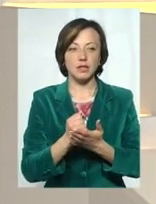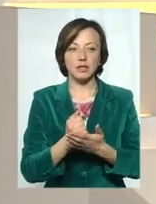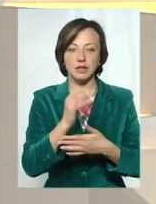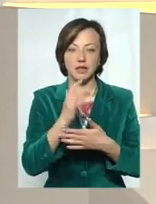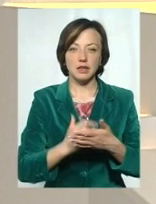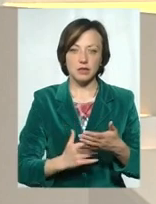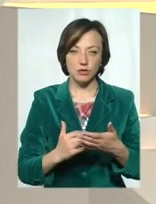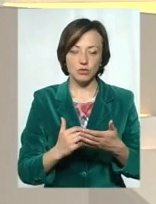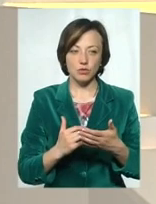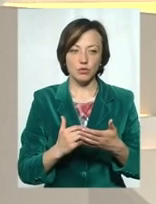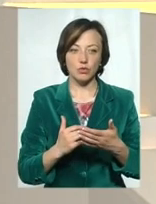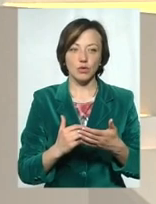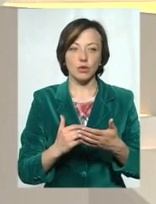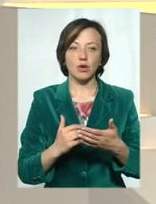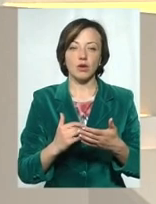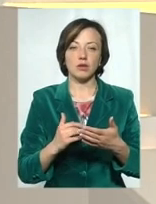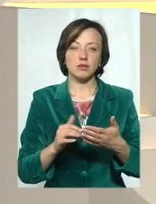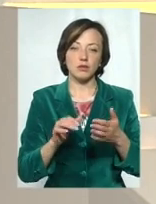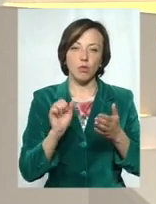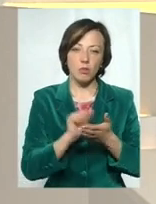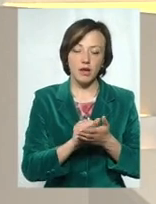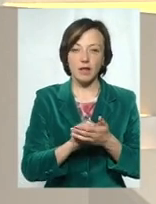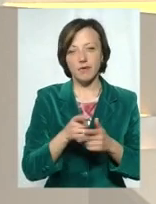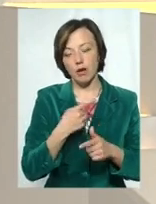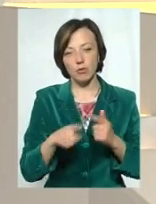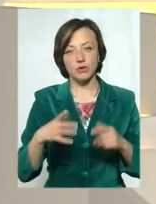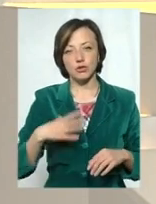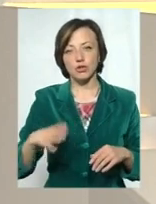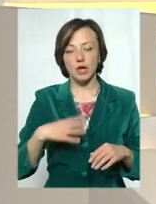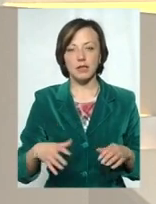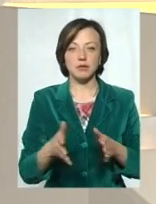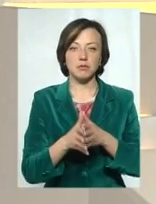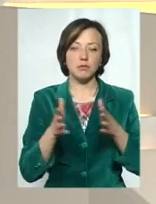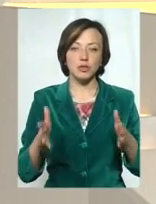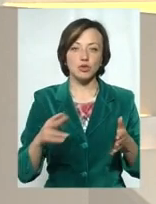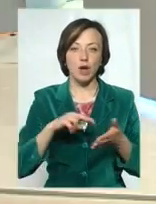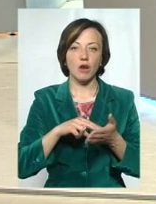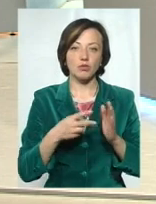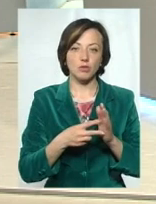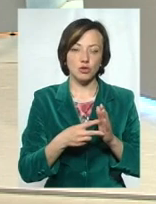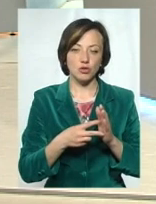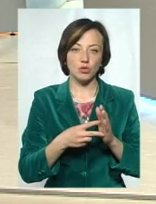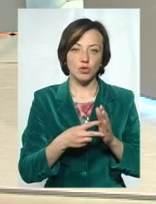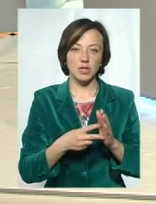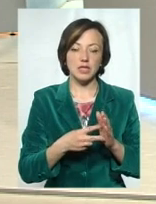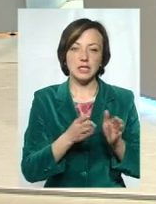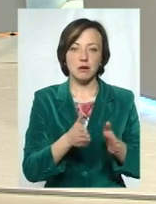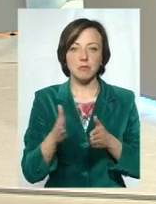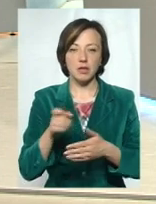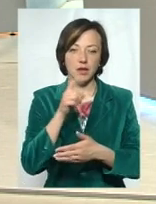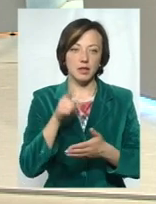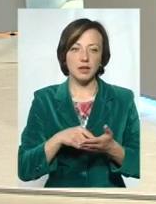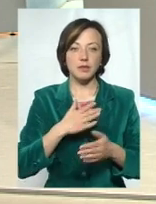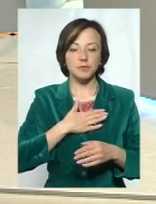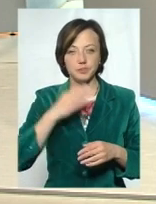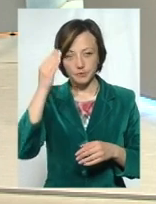низку якихось нормативних актів, або ж дочекатися більшої економічної стабільності в державі? Ну, на мою думку, я